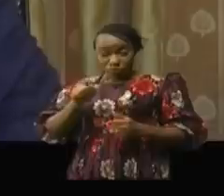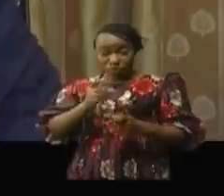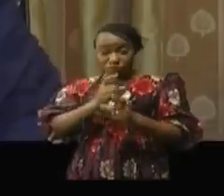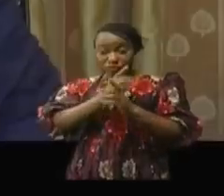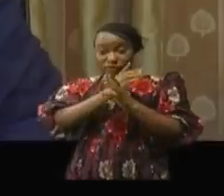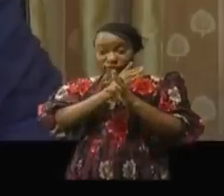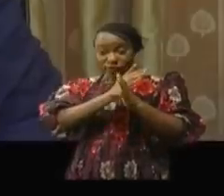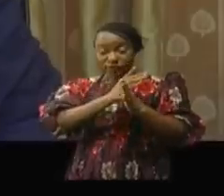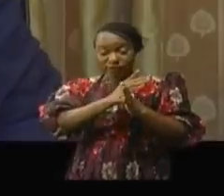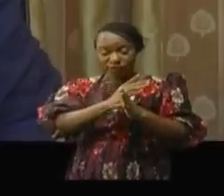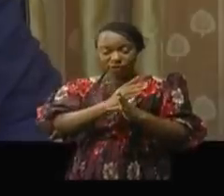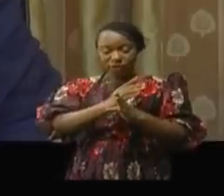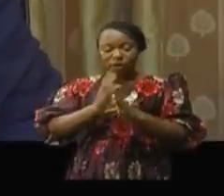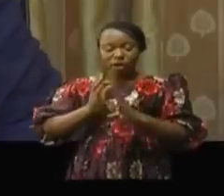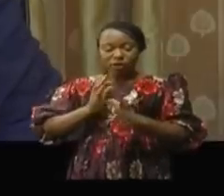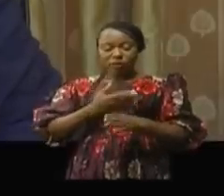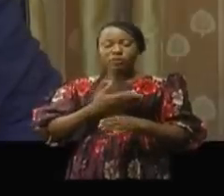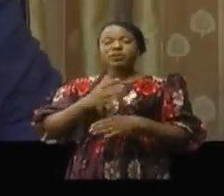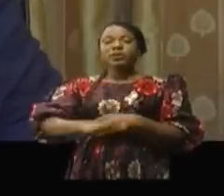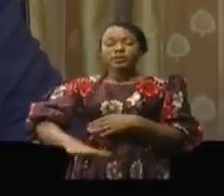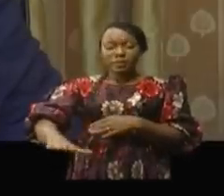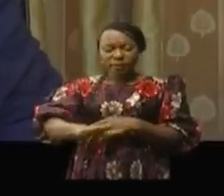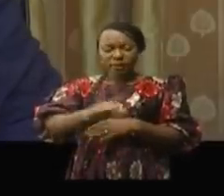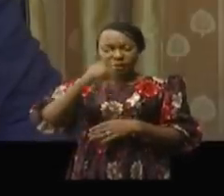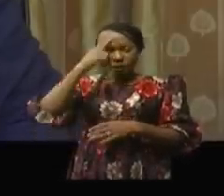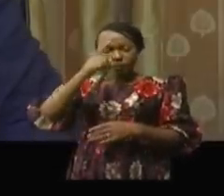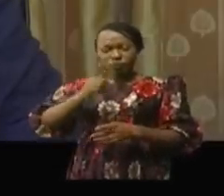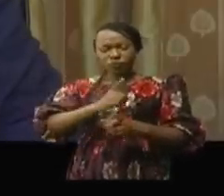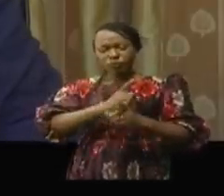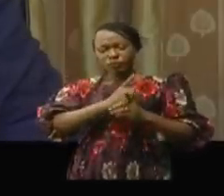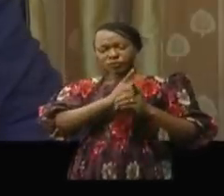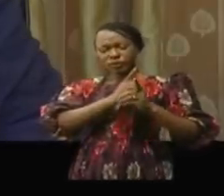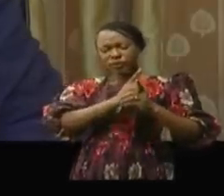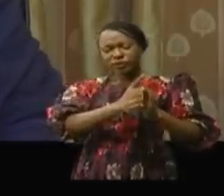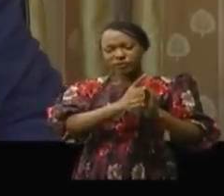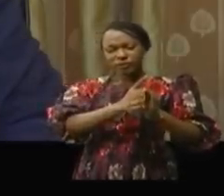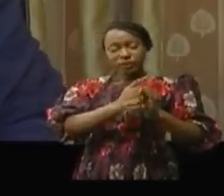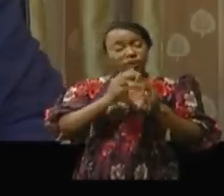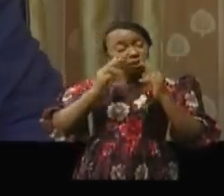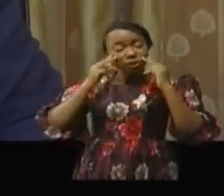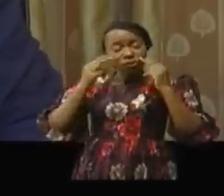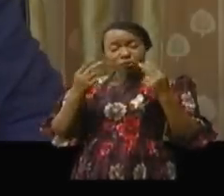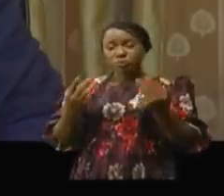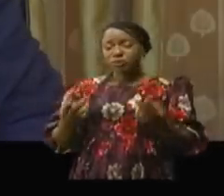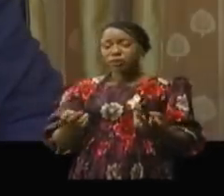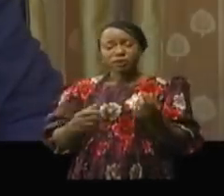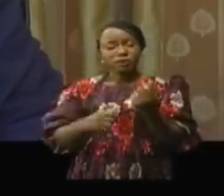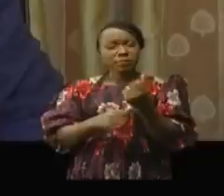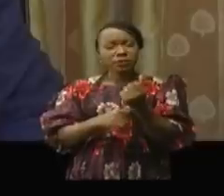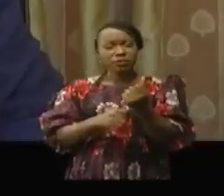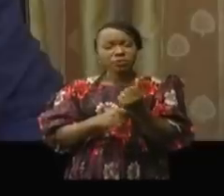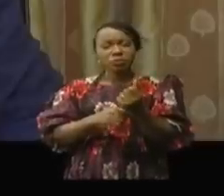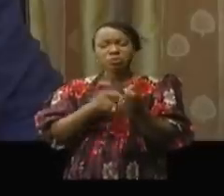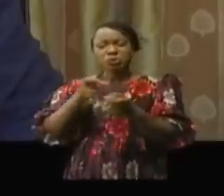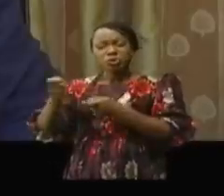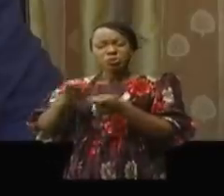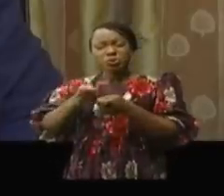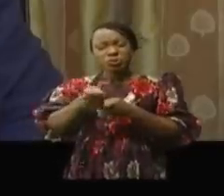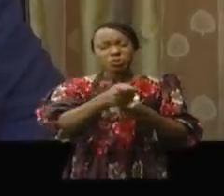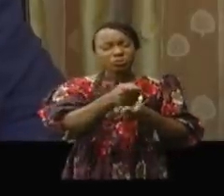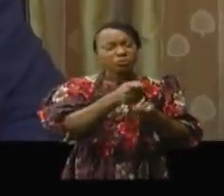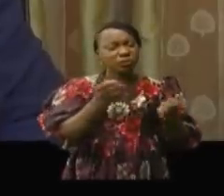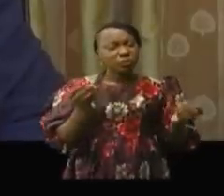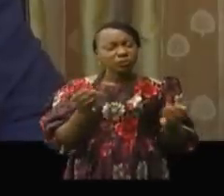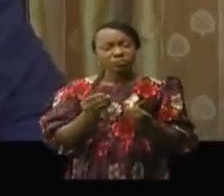défendre notre pays, en vue de défendre les innocents qui sont ci et là tués